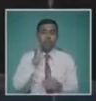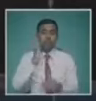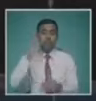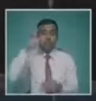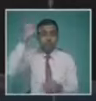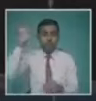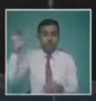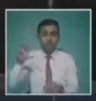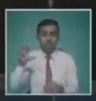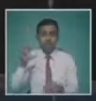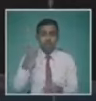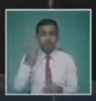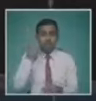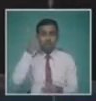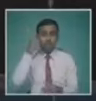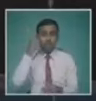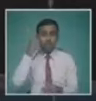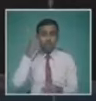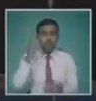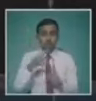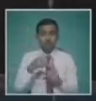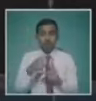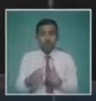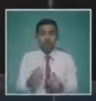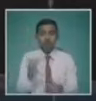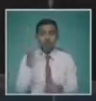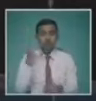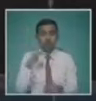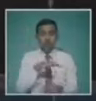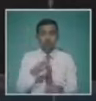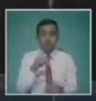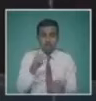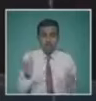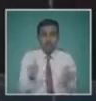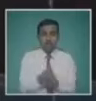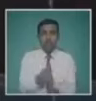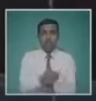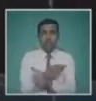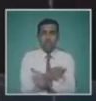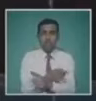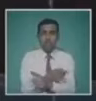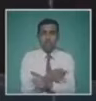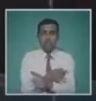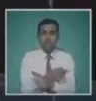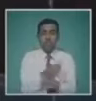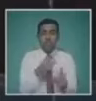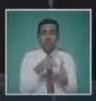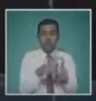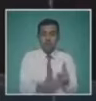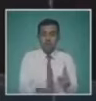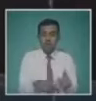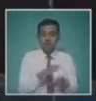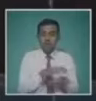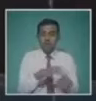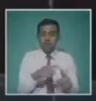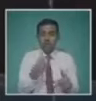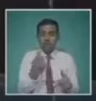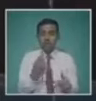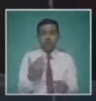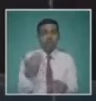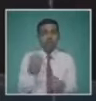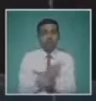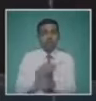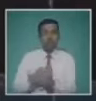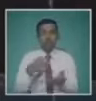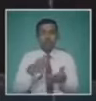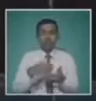වල විශේෂ අධ්‍යාපනයේ දරුවෝයි සාමාන්‍ය දරුවෝ එක පන්තියේ තියලා උගන්වනවා. විශේෂ අධ්‍යාපනයේ ඕනෑට වෙනම ගුරු සහායකවරයෙක්